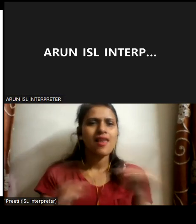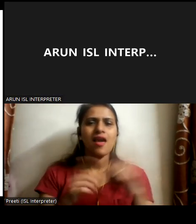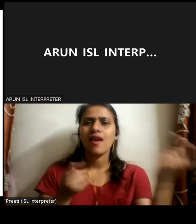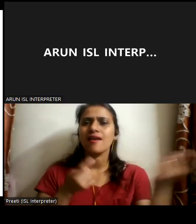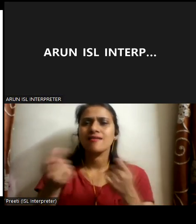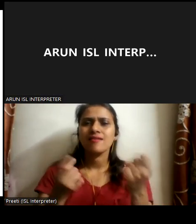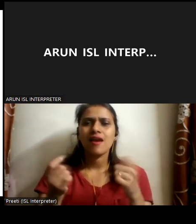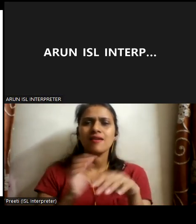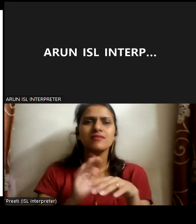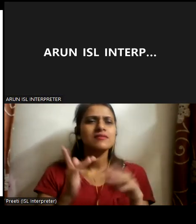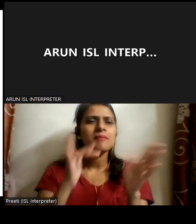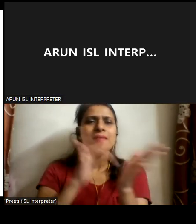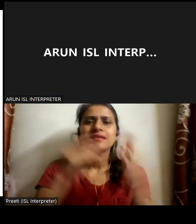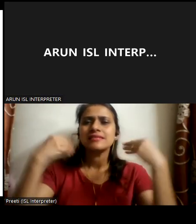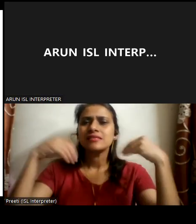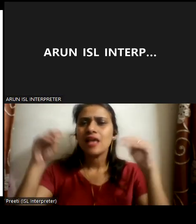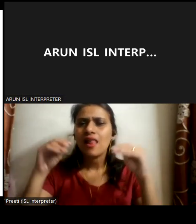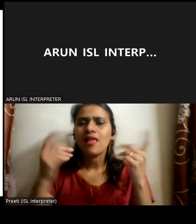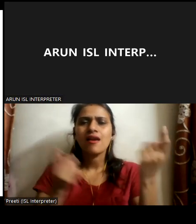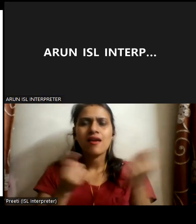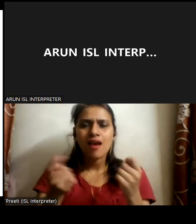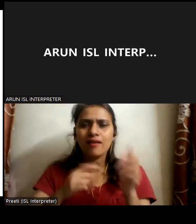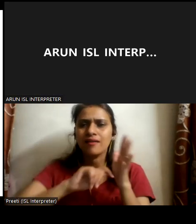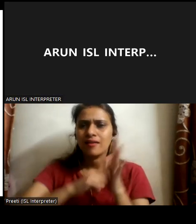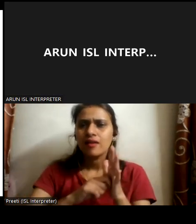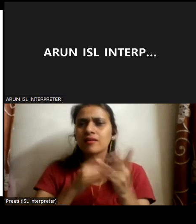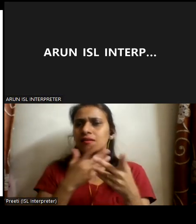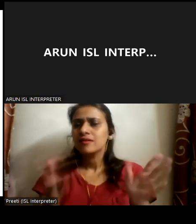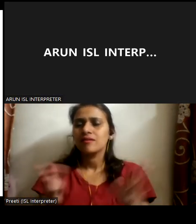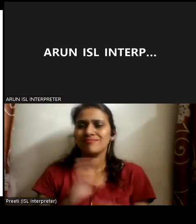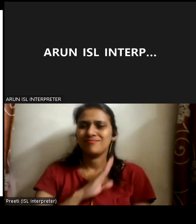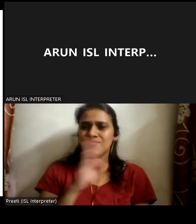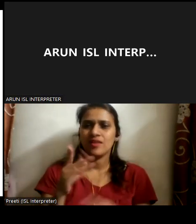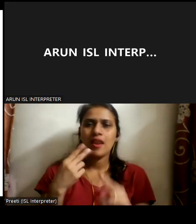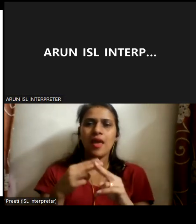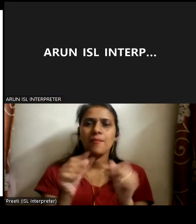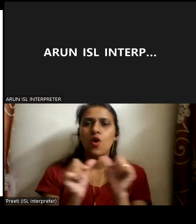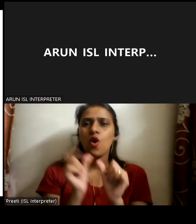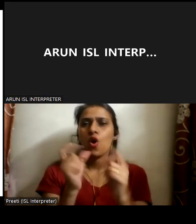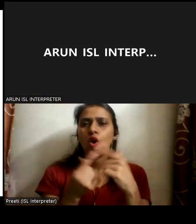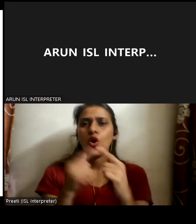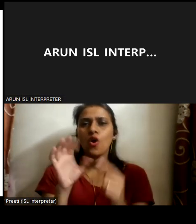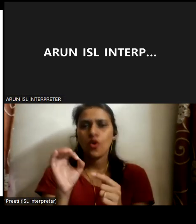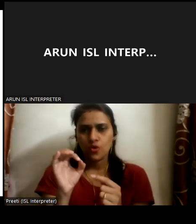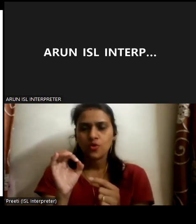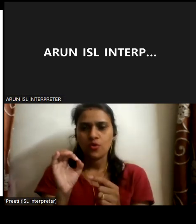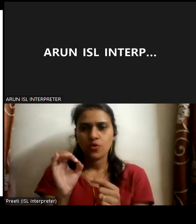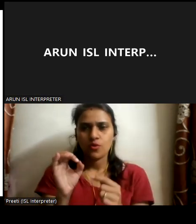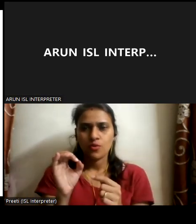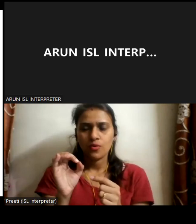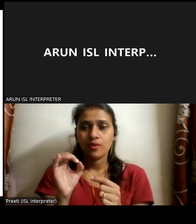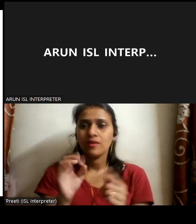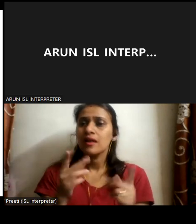पे जाते हैं. नाउ दैट इज अ सेक्टर विच कम्स अंडर ऑटोमोबाइल सेक्टर. सो ऑटोमोबाइल सेक्टर इज अ सेक्टर